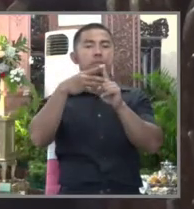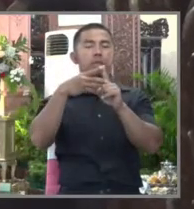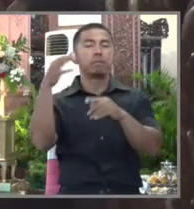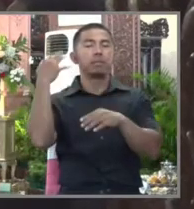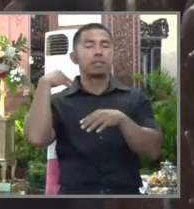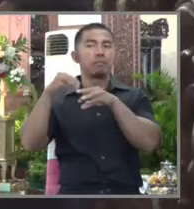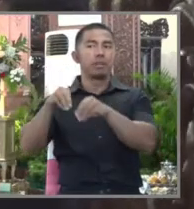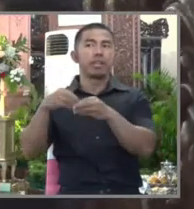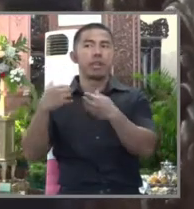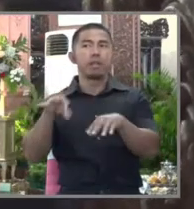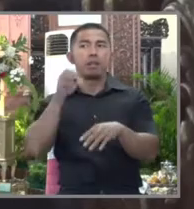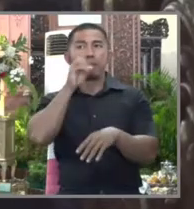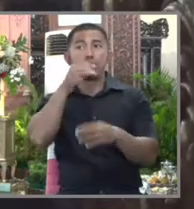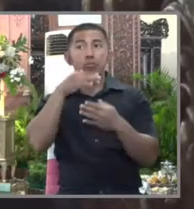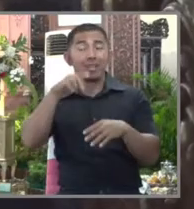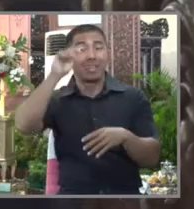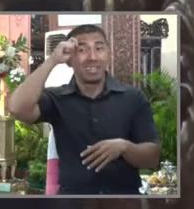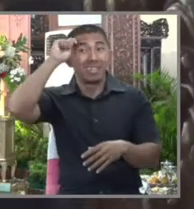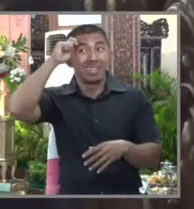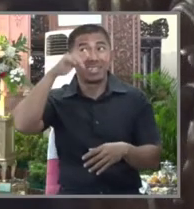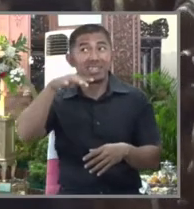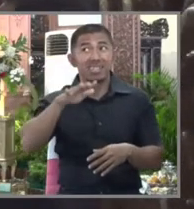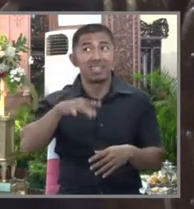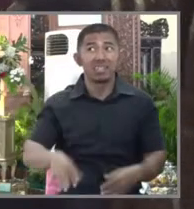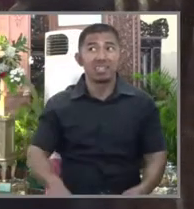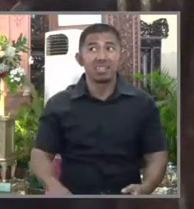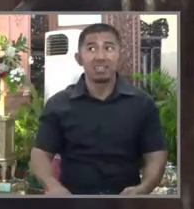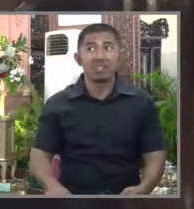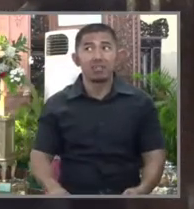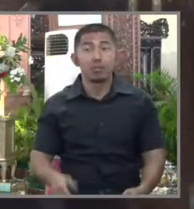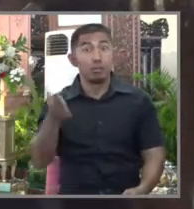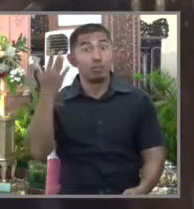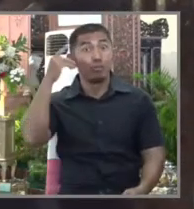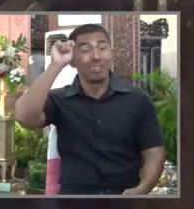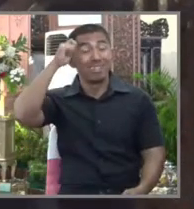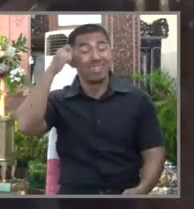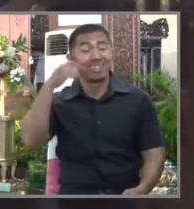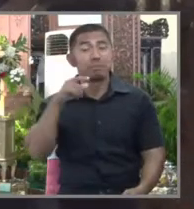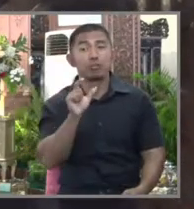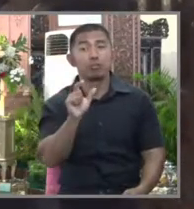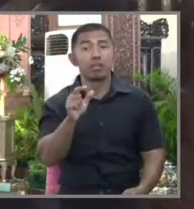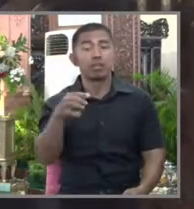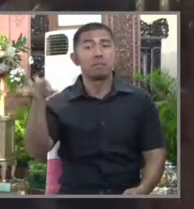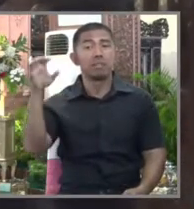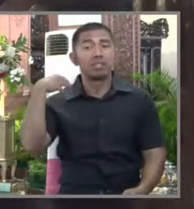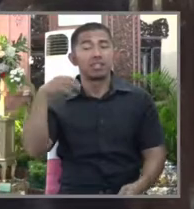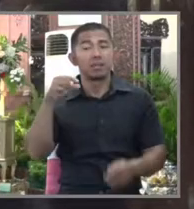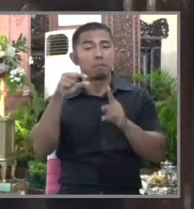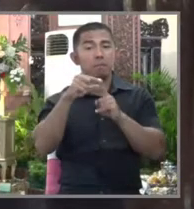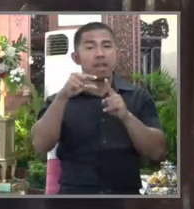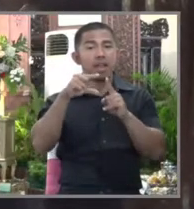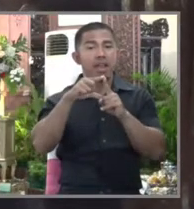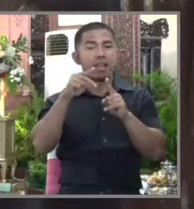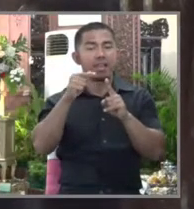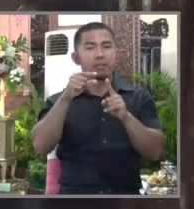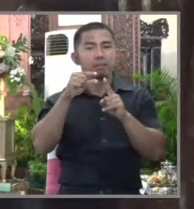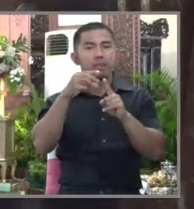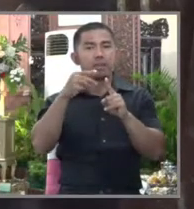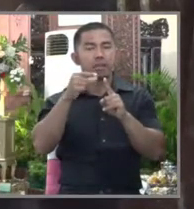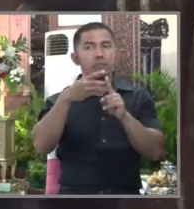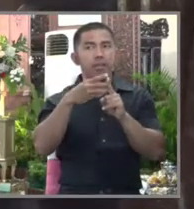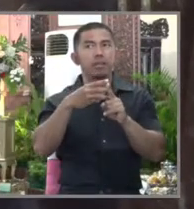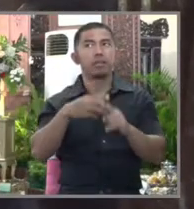bicara. Ingat gak atau pernah lihat rekaman saya waktu ngundang ke Menpan sama ke Mendikbud di Wisma